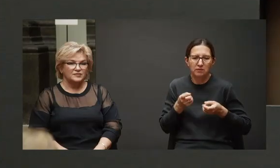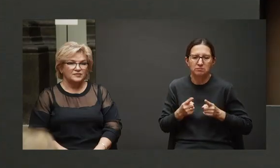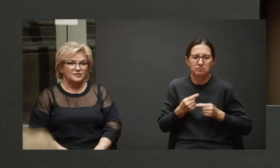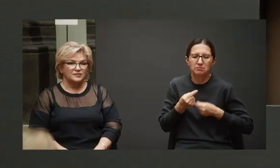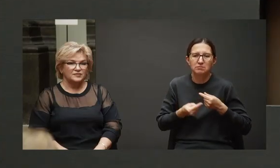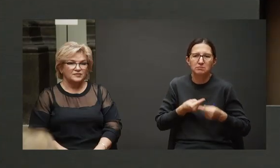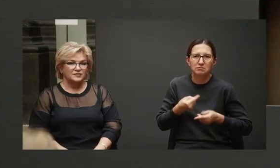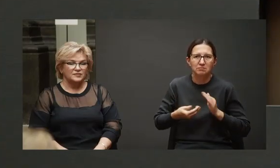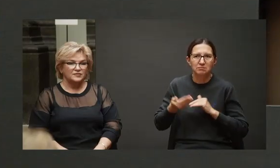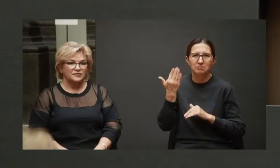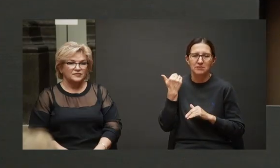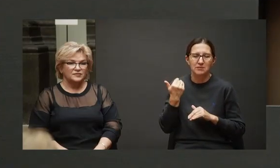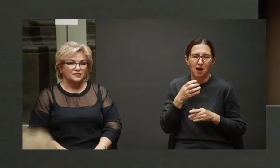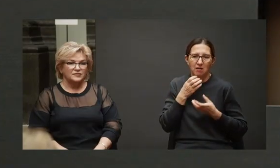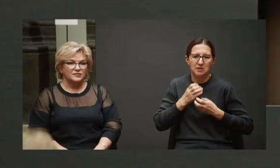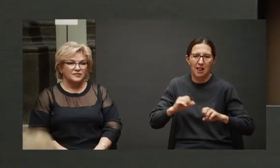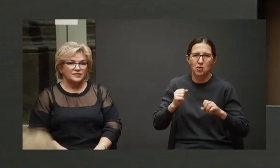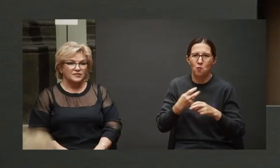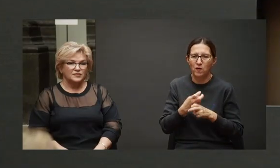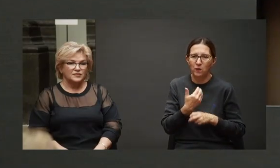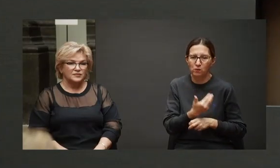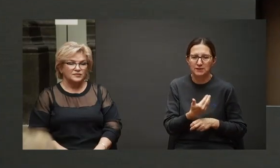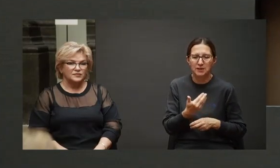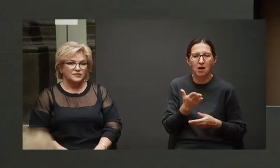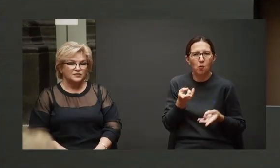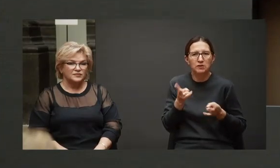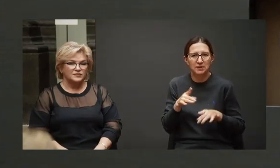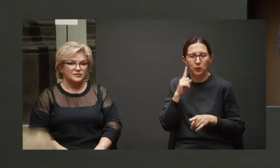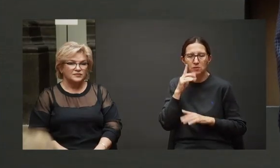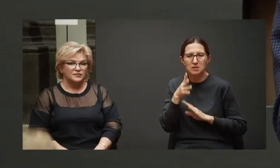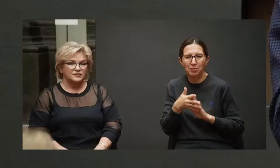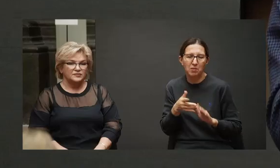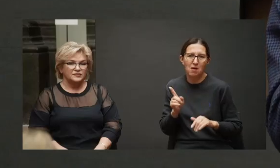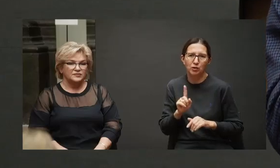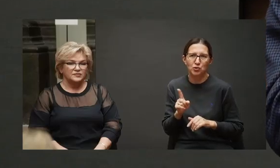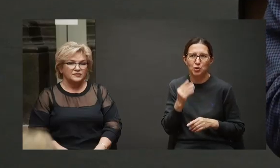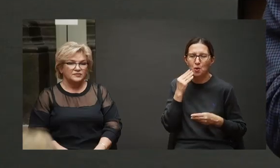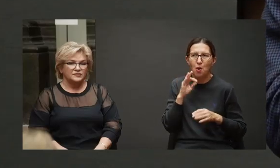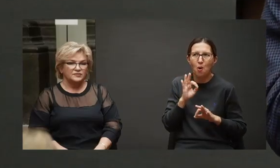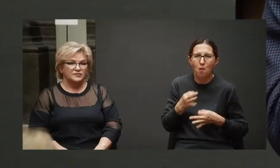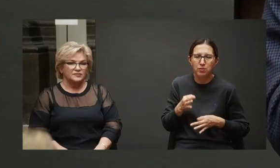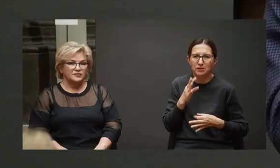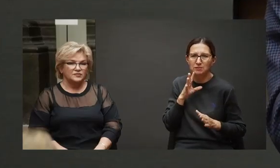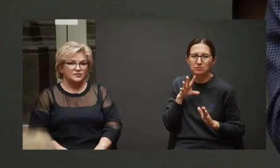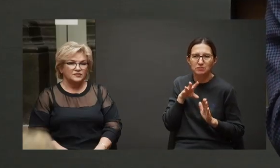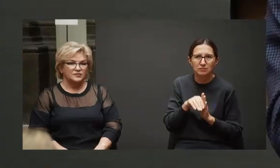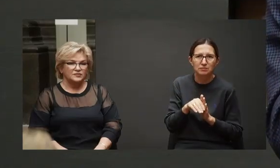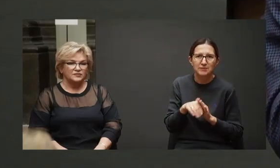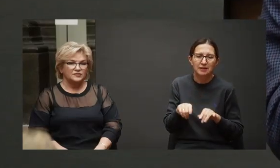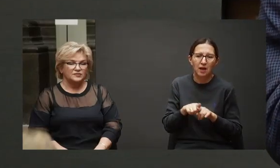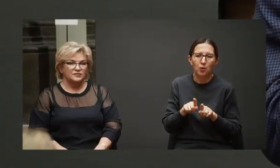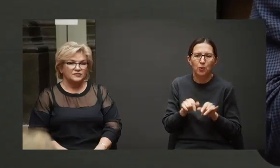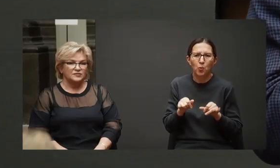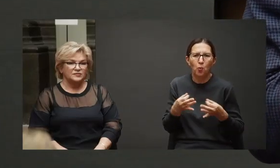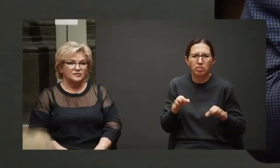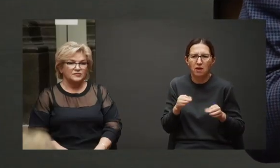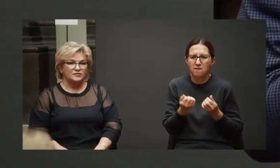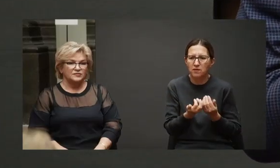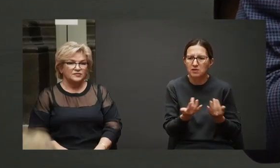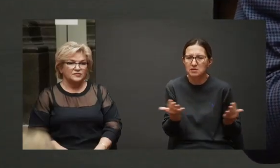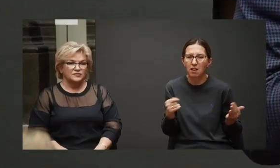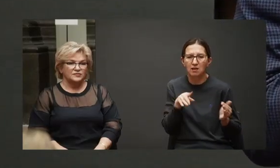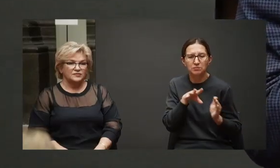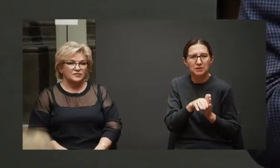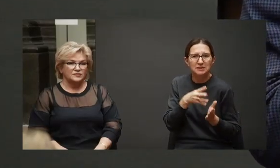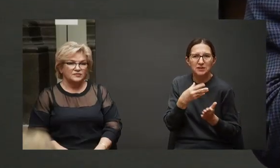понимания этого обстоятельства, того, что образы составляют некую универсум, который живет по своим